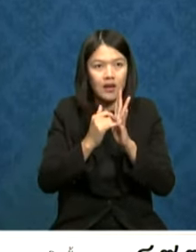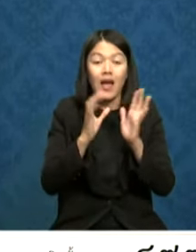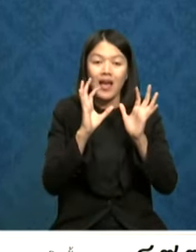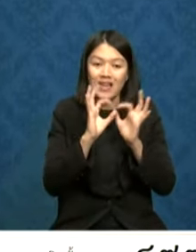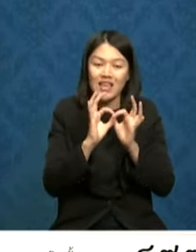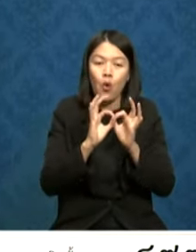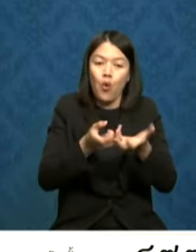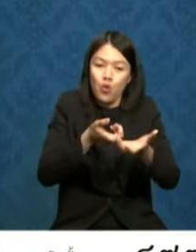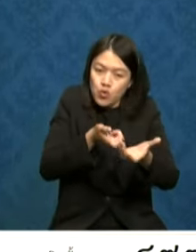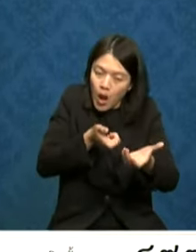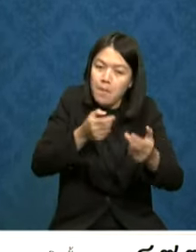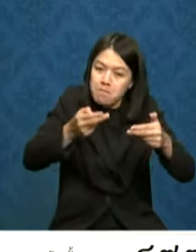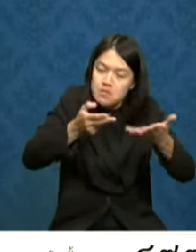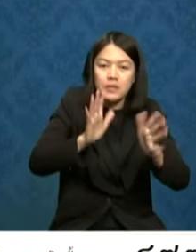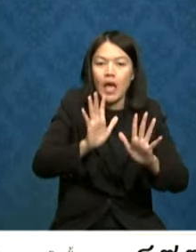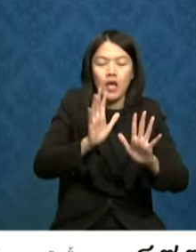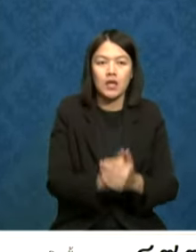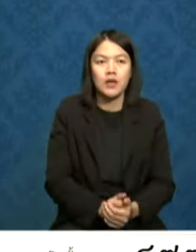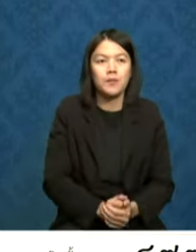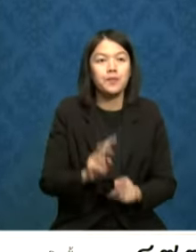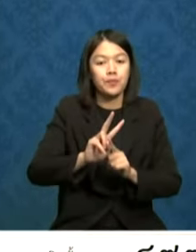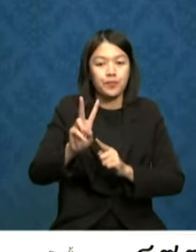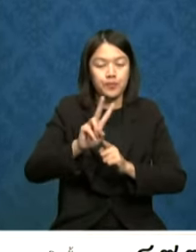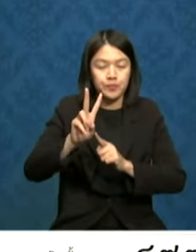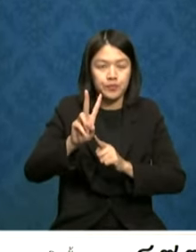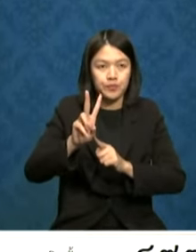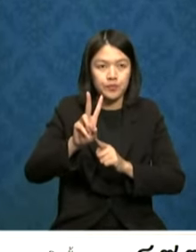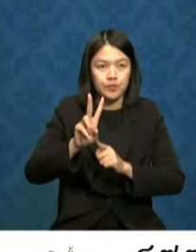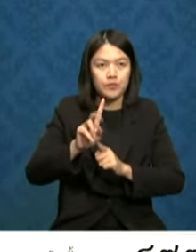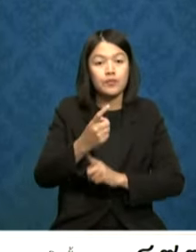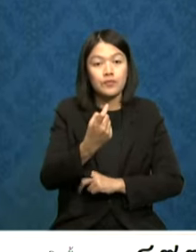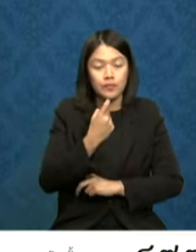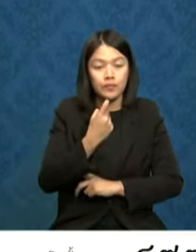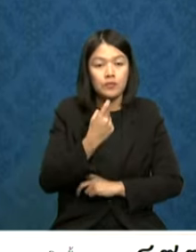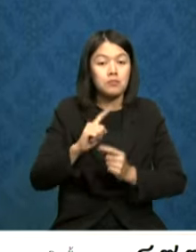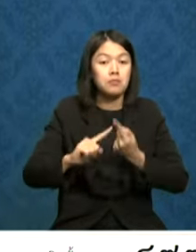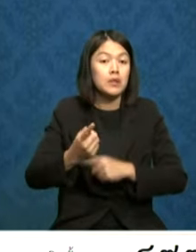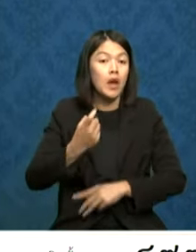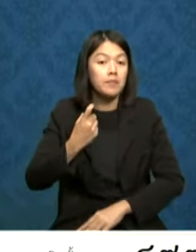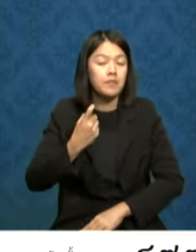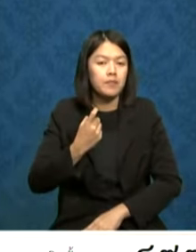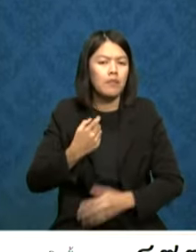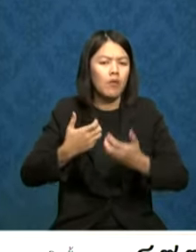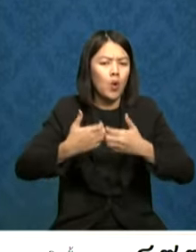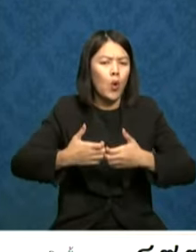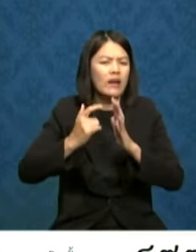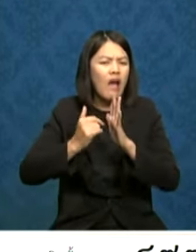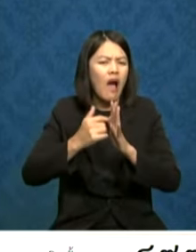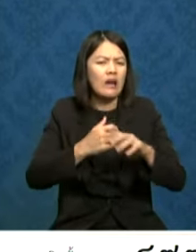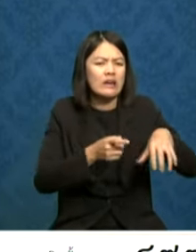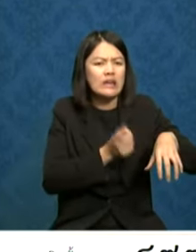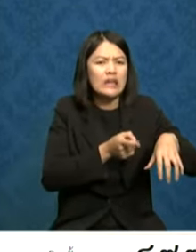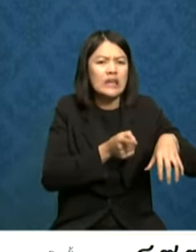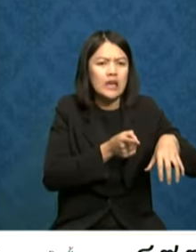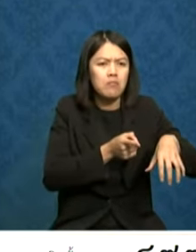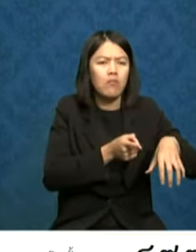เรื่องอาวุธแล้วคำถามที่ 2นะครับที่เอ่อเป็นคำถามที่เพื่อนสมาชิกได้ถามคือโรงงานผลิตยาเดิมที่ได้ดำเนินการ